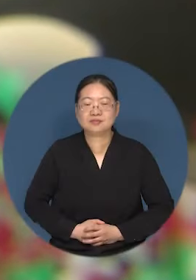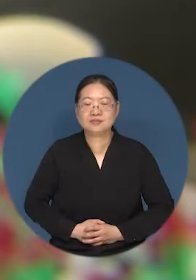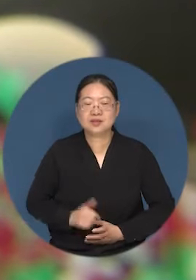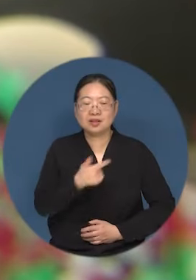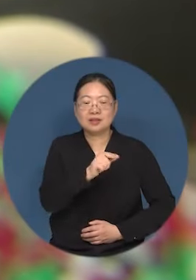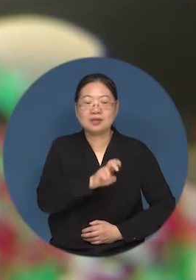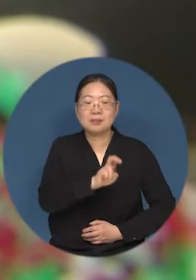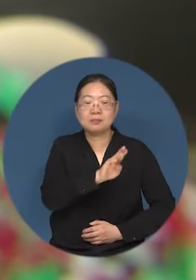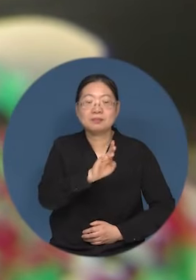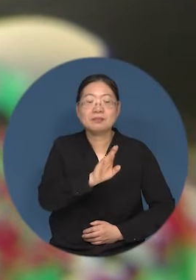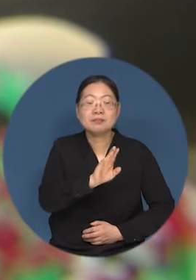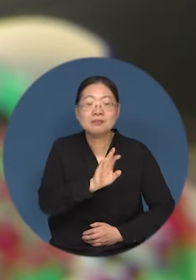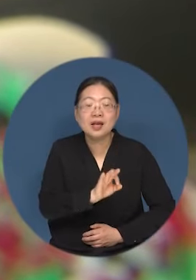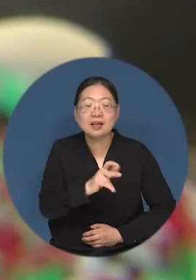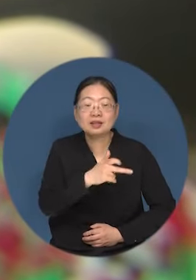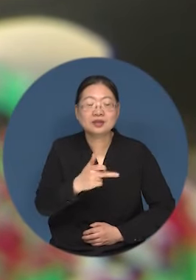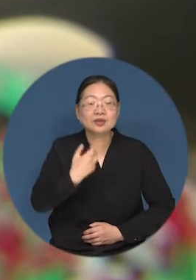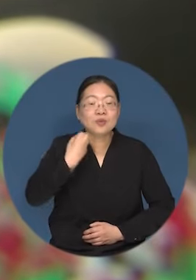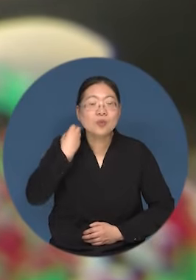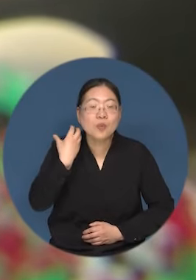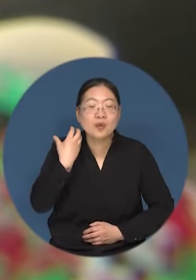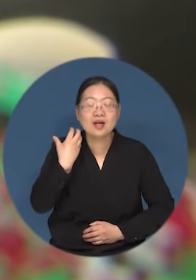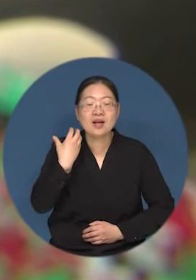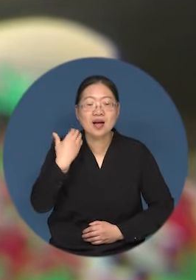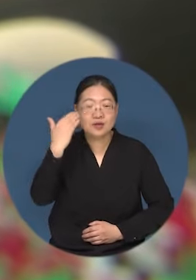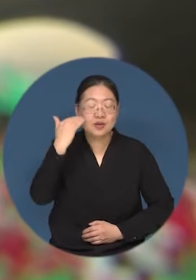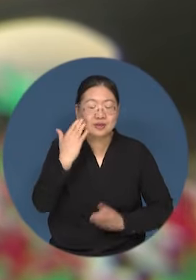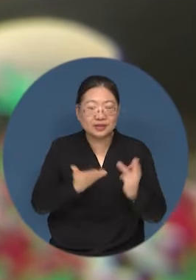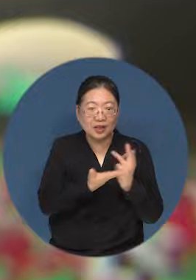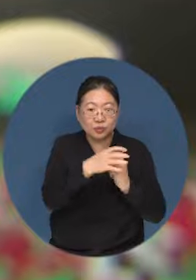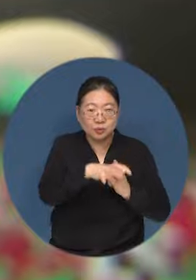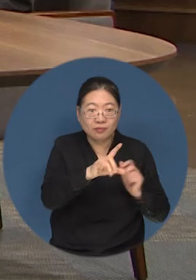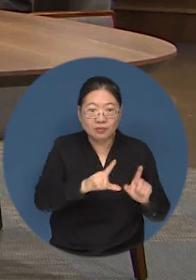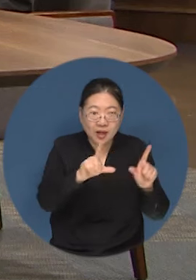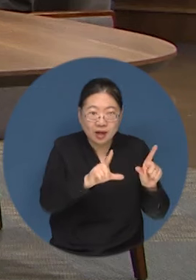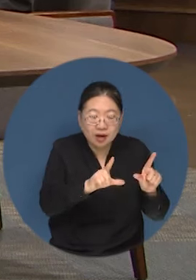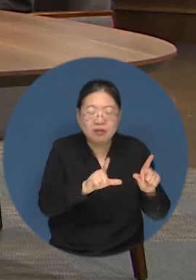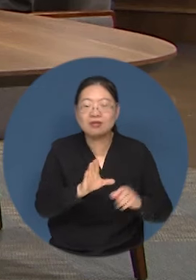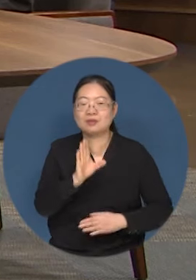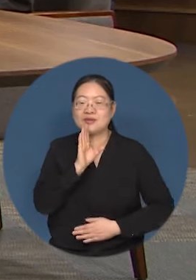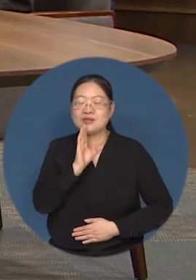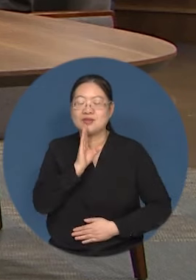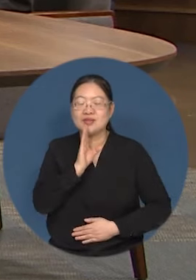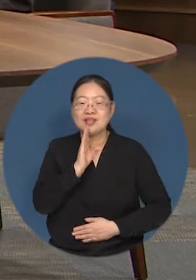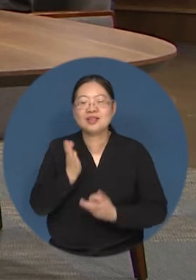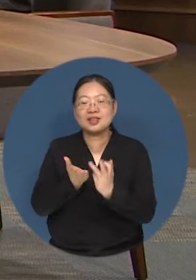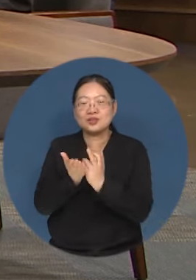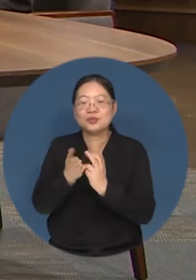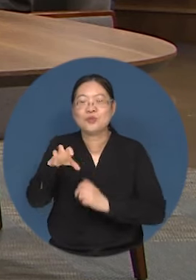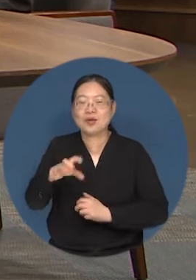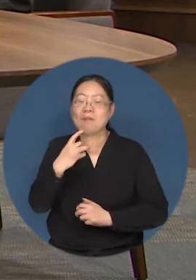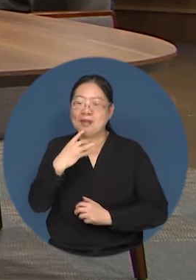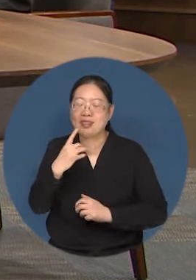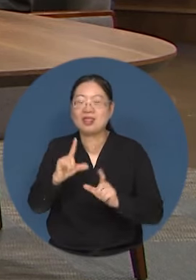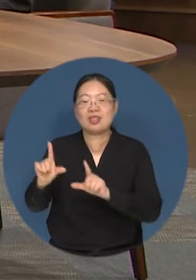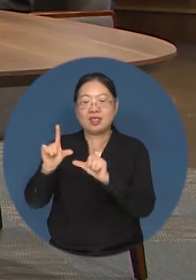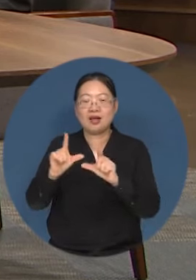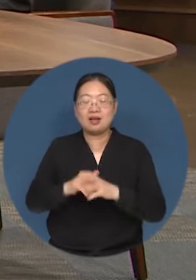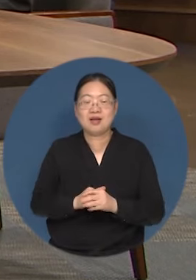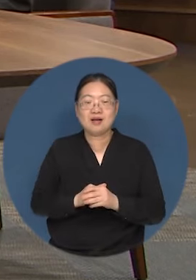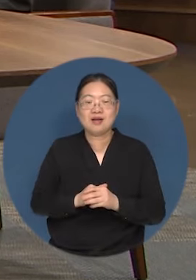남방 큰 돌고래는 우리나라에선 제주에만 살아요? 네, 우리나라에는 제주도 연안에서만 살고 있습니다.